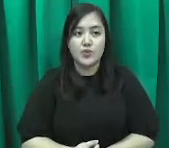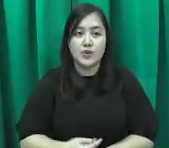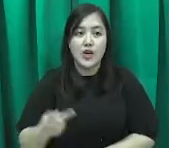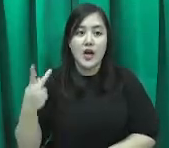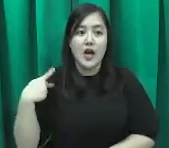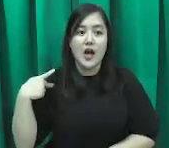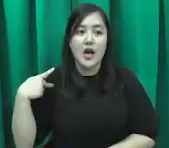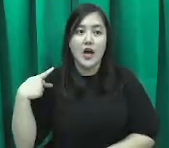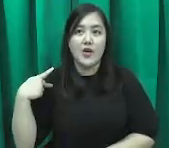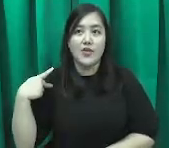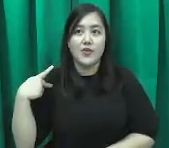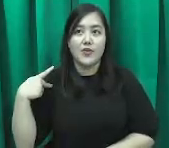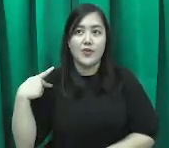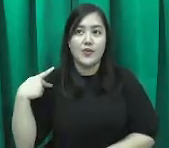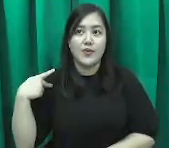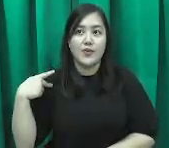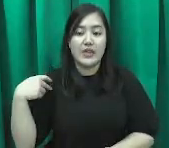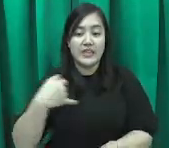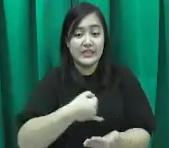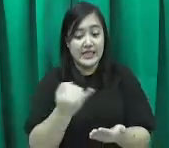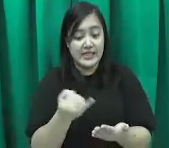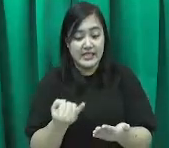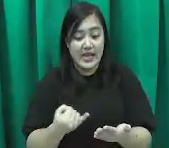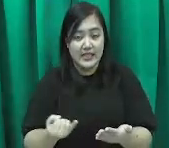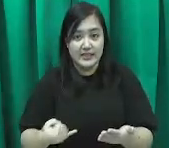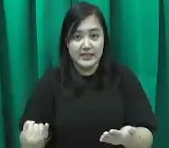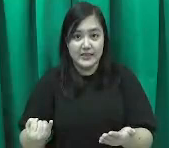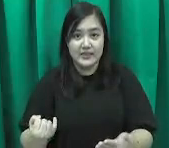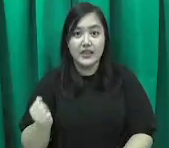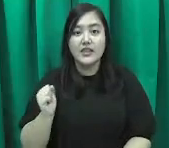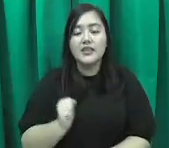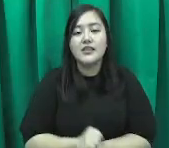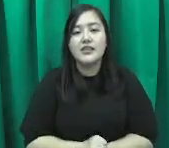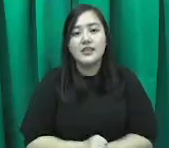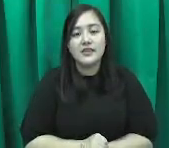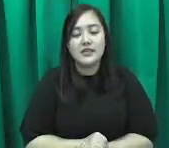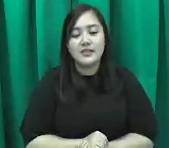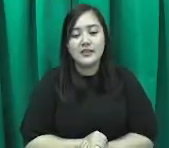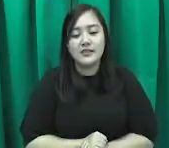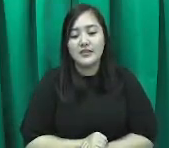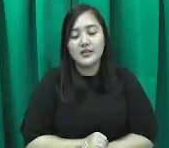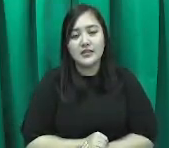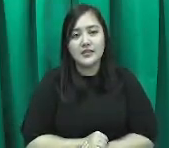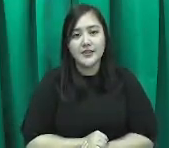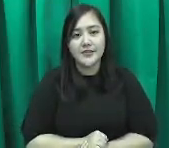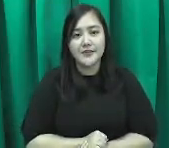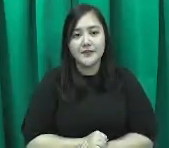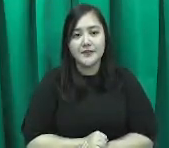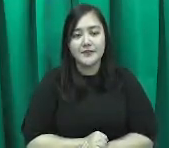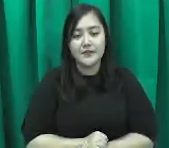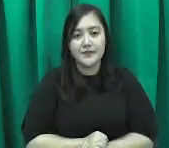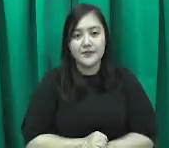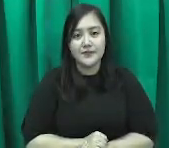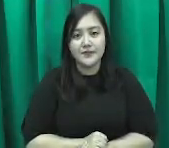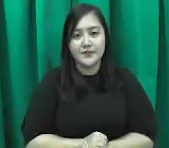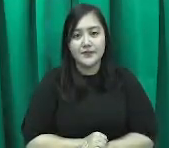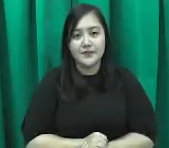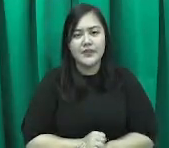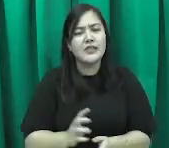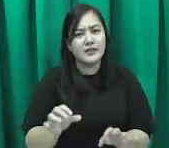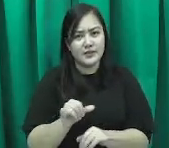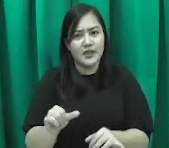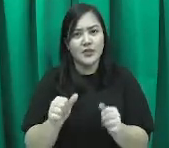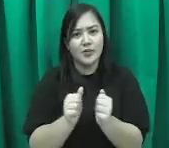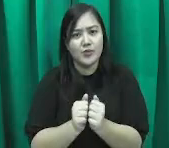yung blueprint na yan? Tinuro yan sa atin sa Bible. At naririnig natin yan sa mga preaching. At nire-remind natin yan paulit-ulit,